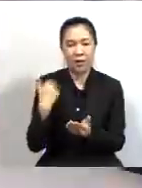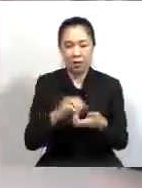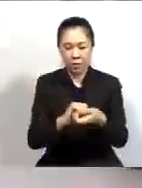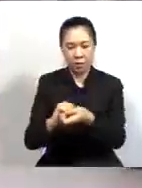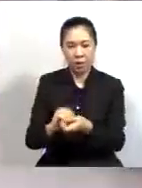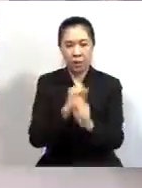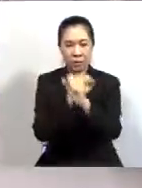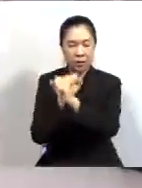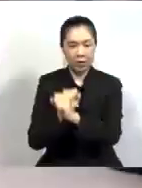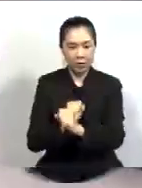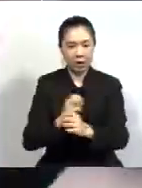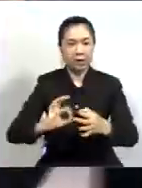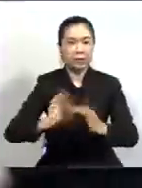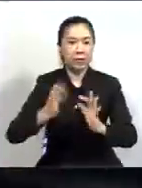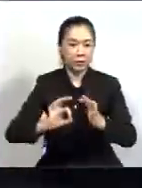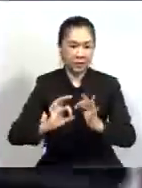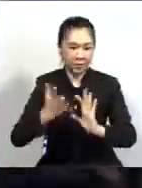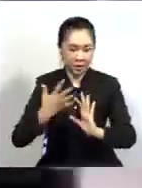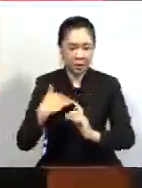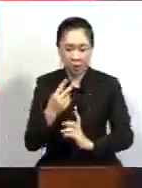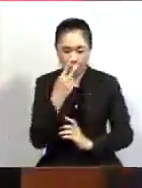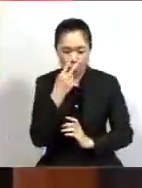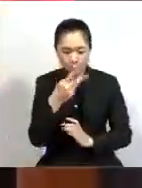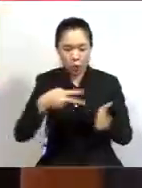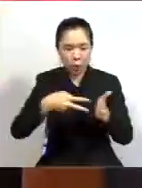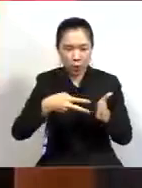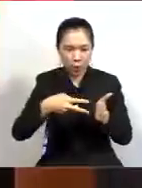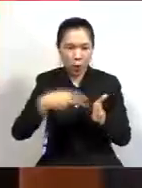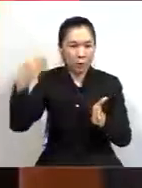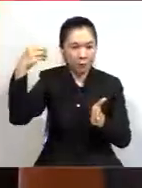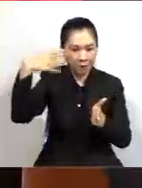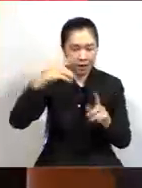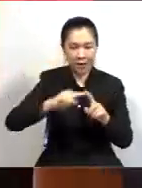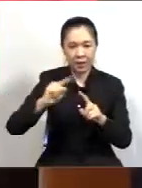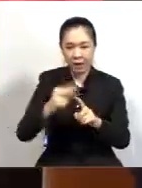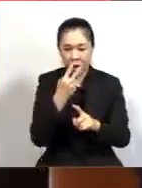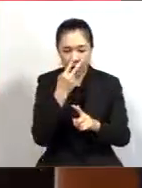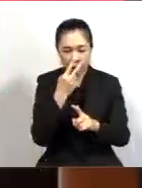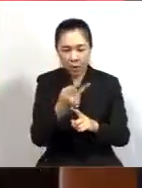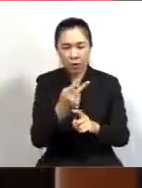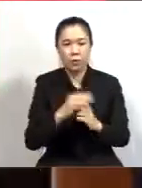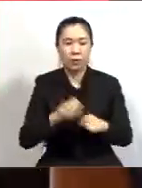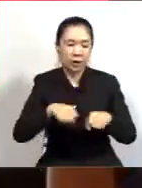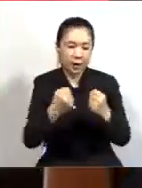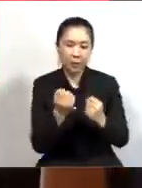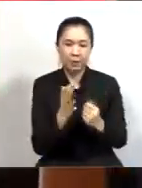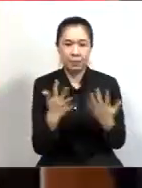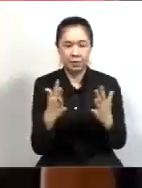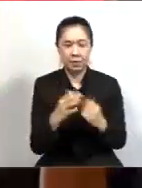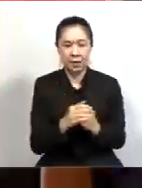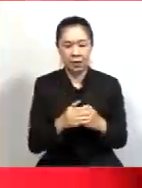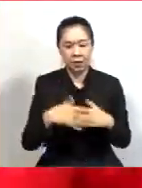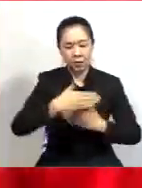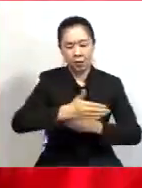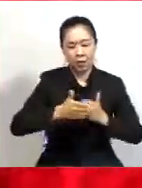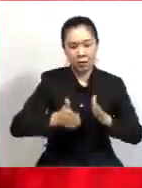การป้องกันอัคคีภัยนะครับตรวจสอบปลั๊กไฟและอุปกรณ์ไฟฟ้าภายในบ้านให้อยู่ในสภาพที่สมบูรณ์ก่อนที่จะออกไปทำกิจกร